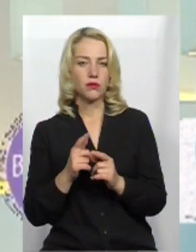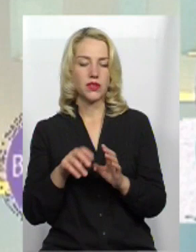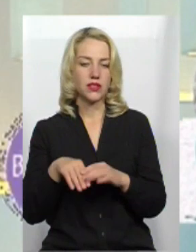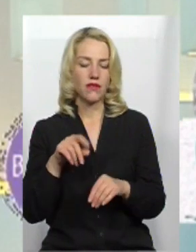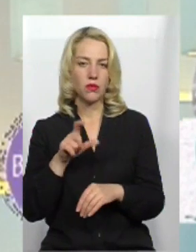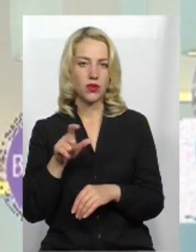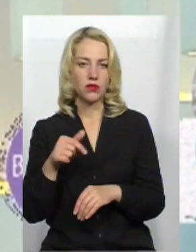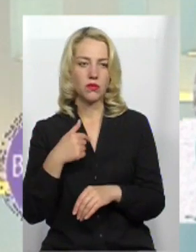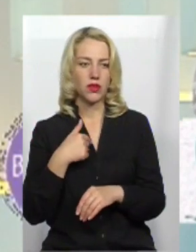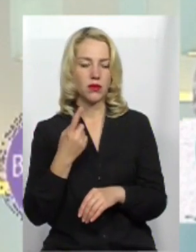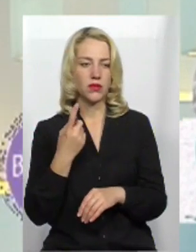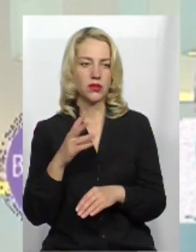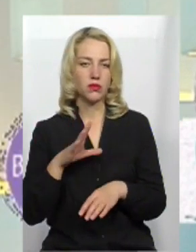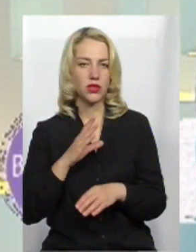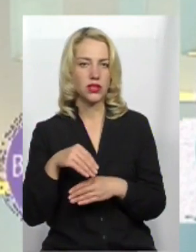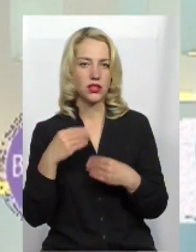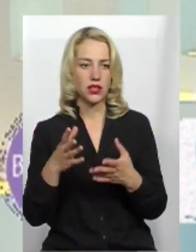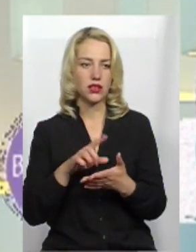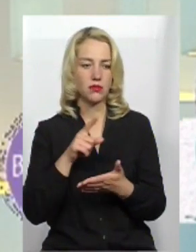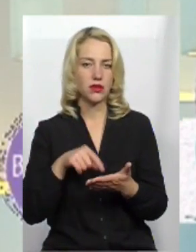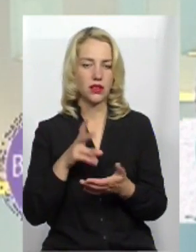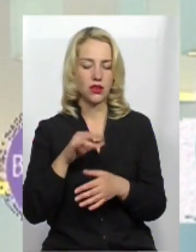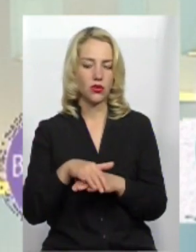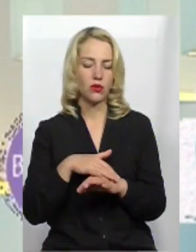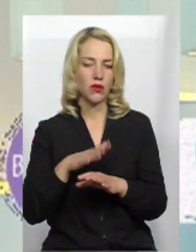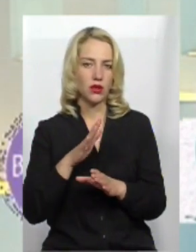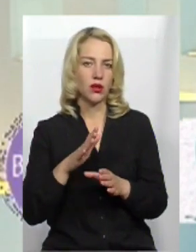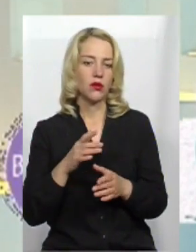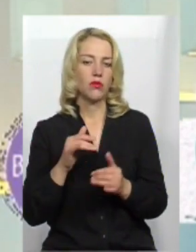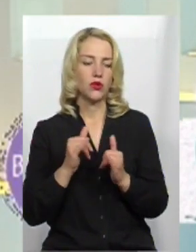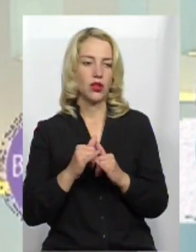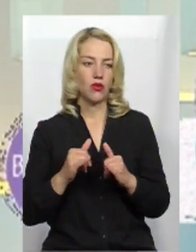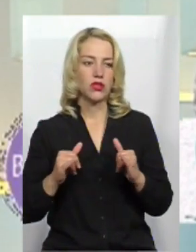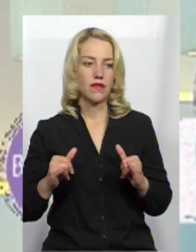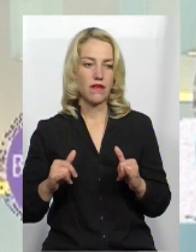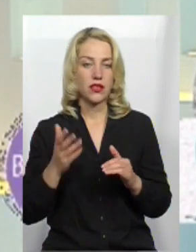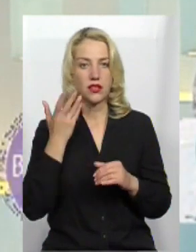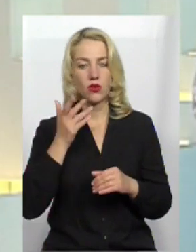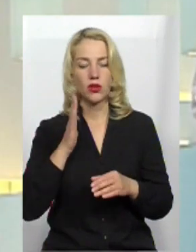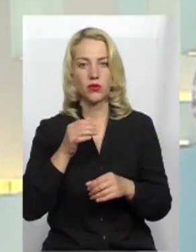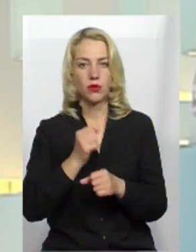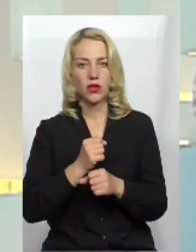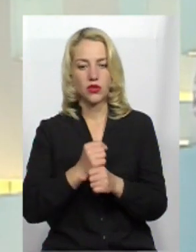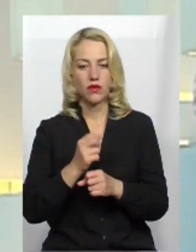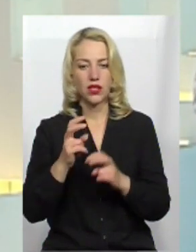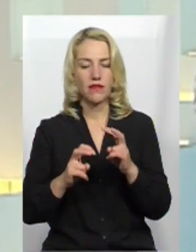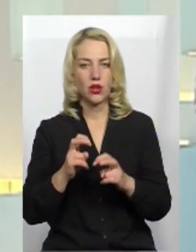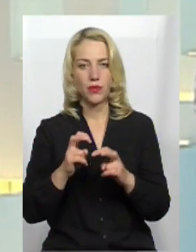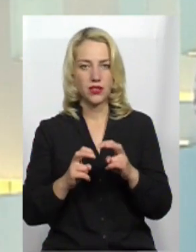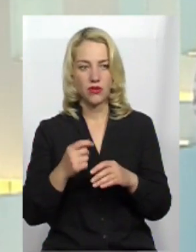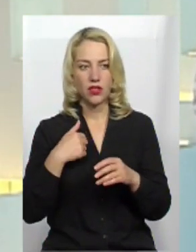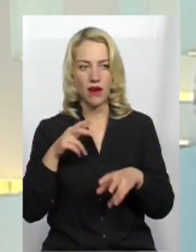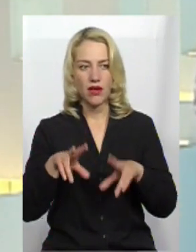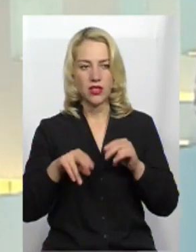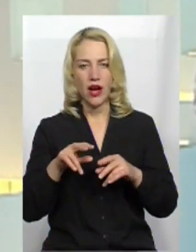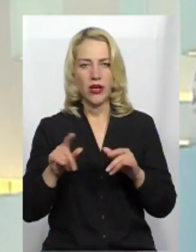це було перше задане питання. Але громада буде розвиватись тоді, коли буде працювати виробництво. Я